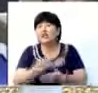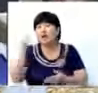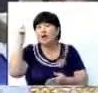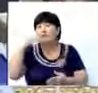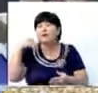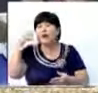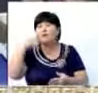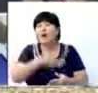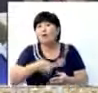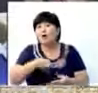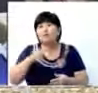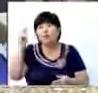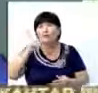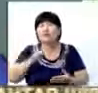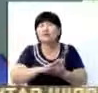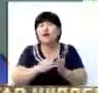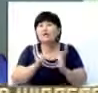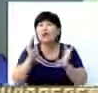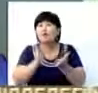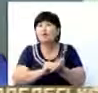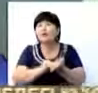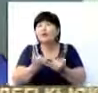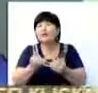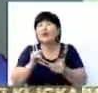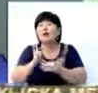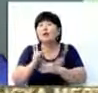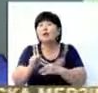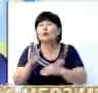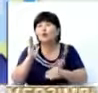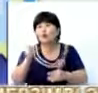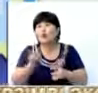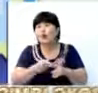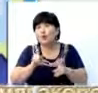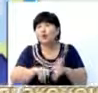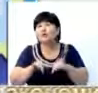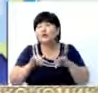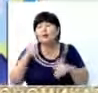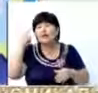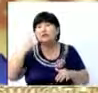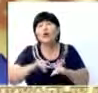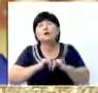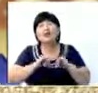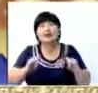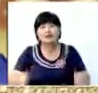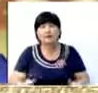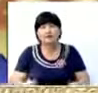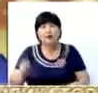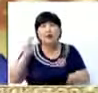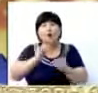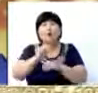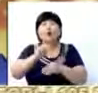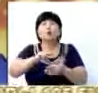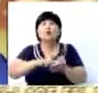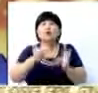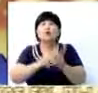білім мазмұны оқушыларды жағдайды бағалауға һәм саралауға үйретеді. Сондай-ақ функционалдық сауаттылықтарын арттырады. Оқыту